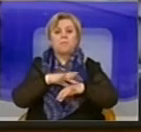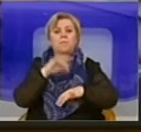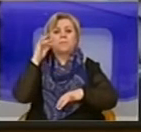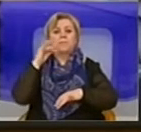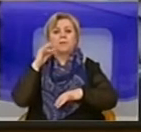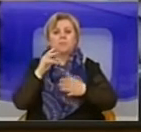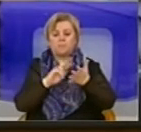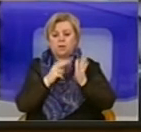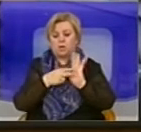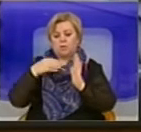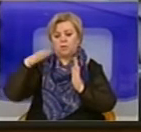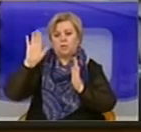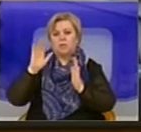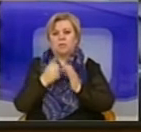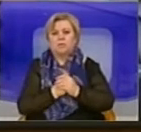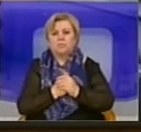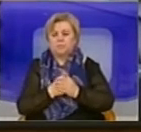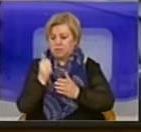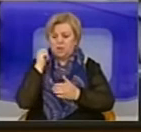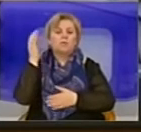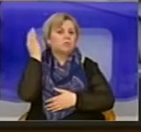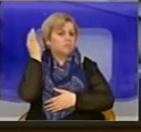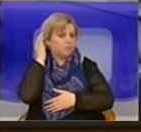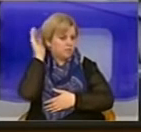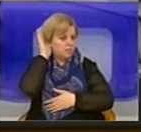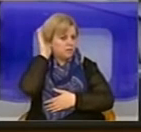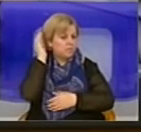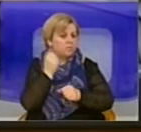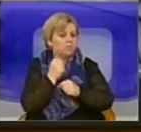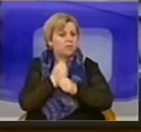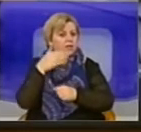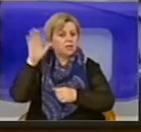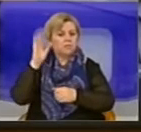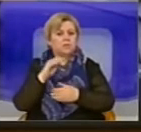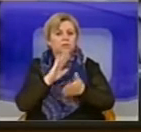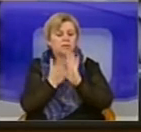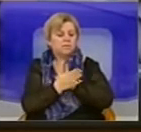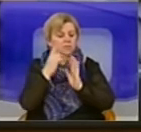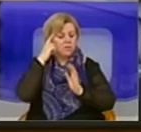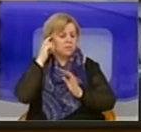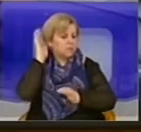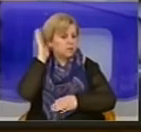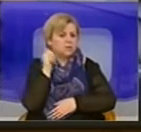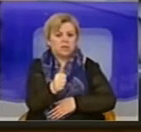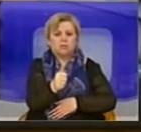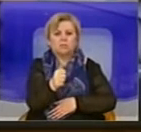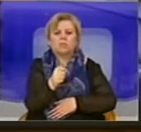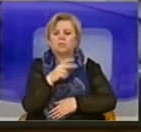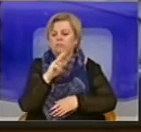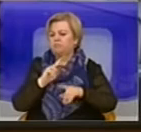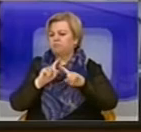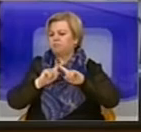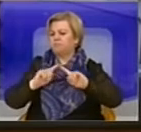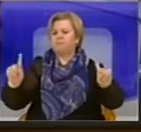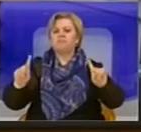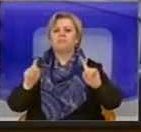e politikës së jashtme që dje i dëgjuam nga Ministri i Punëve të Jashtme dhe zëvendës kryeministri Thaçi, dallojnë në mas të